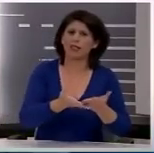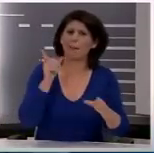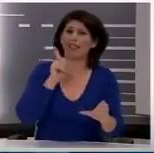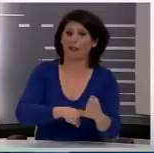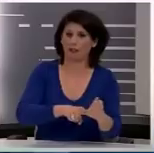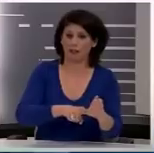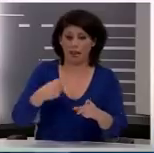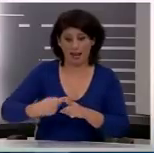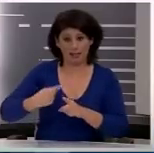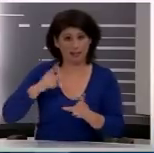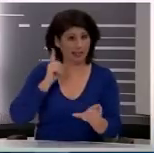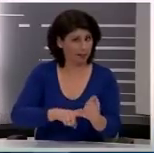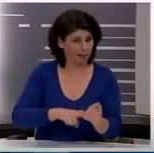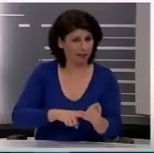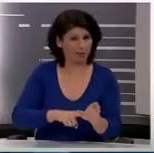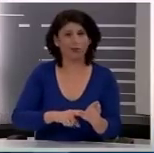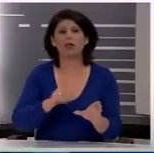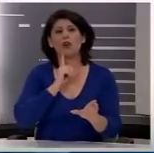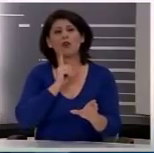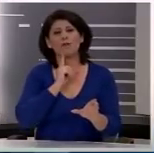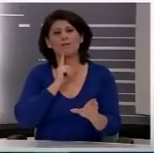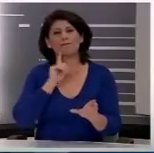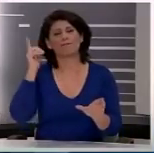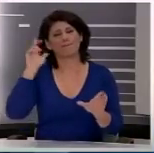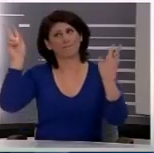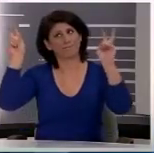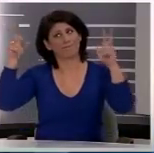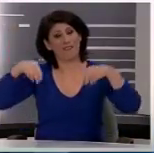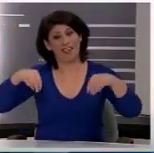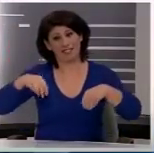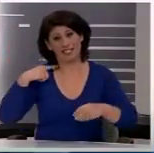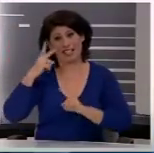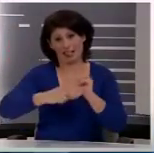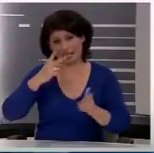εταιρείες ελληνικές, όπως ονομάζεται στην καταγγελία.